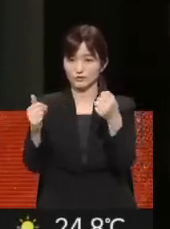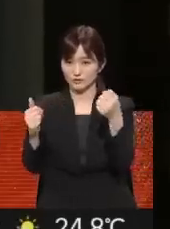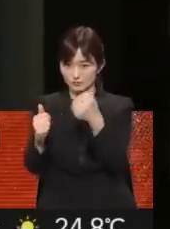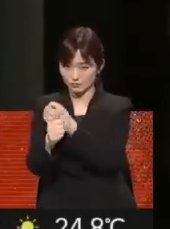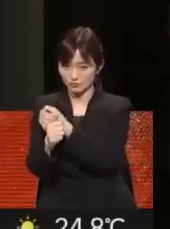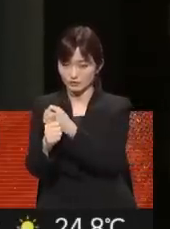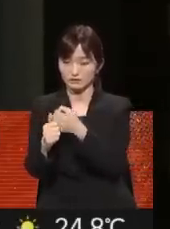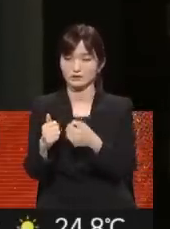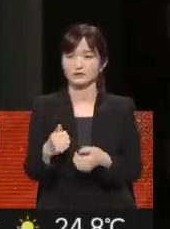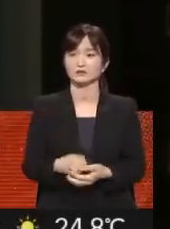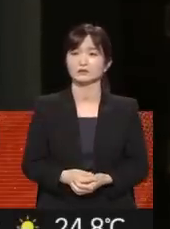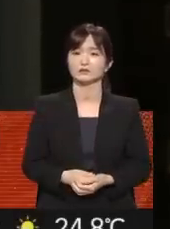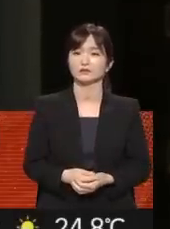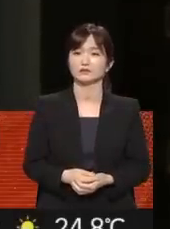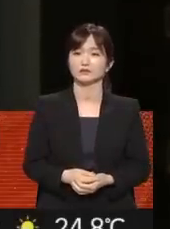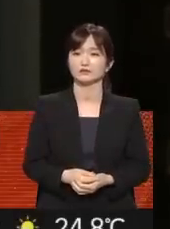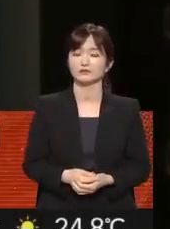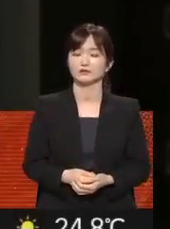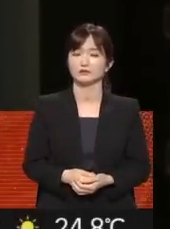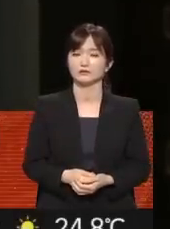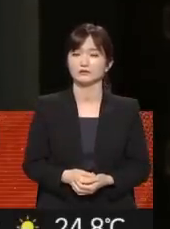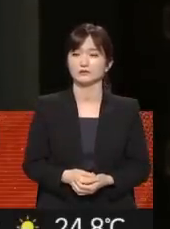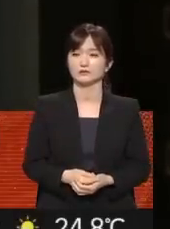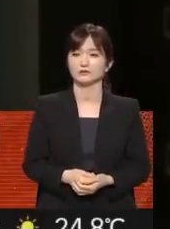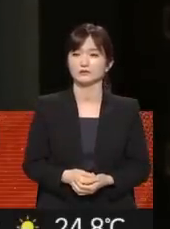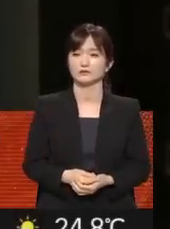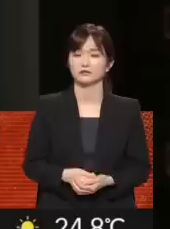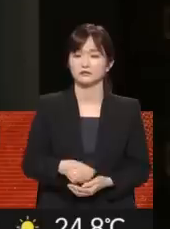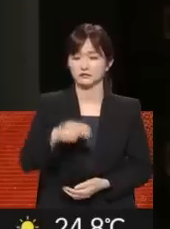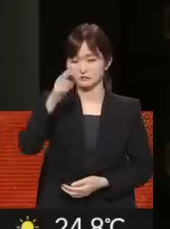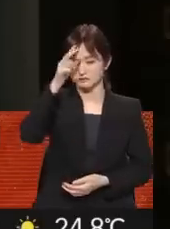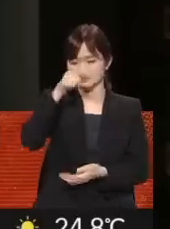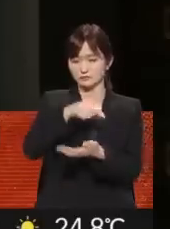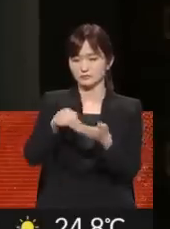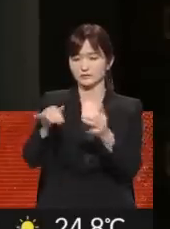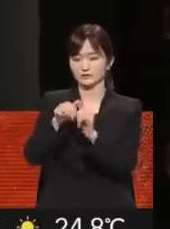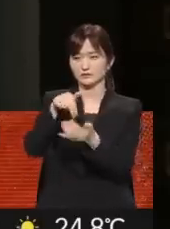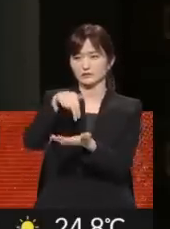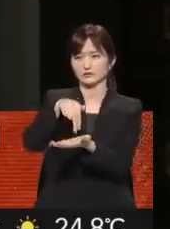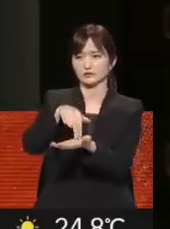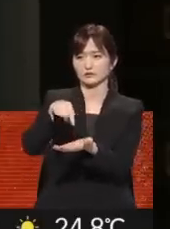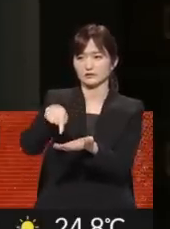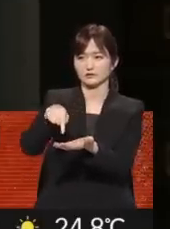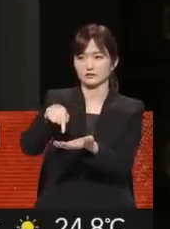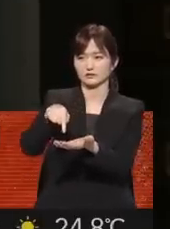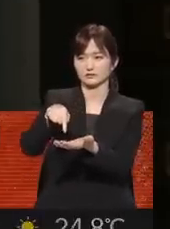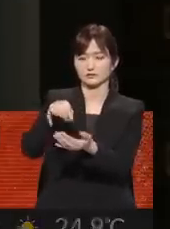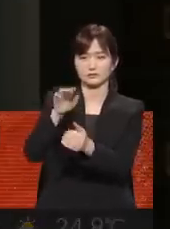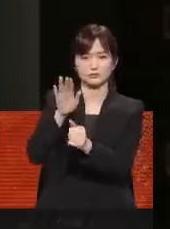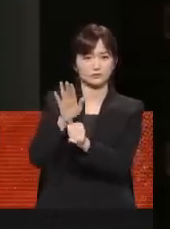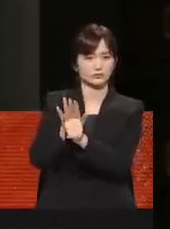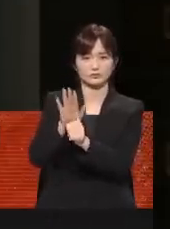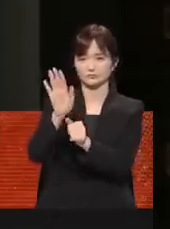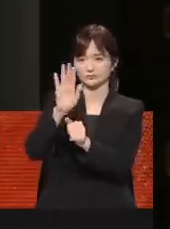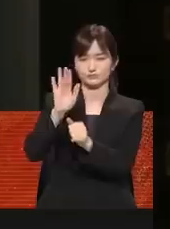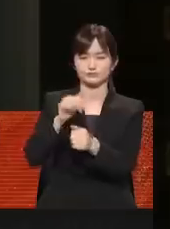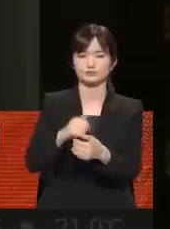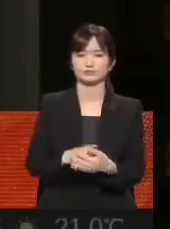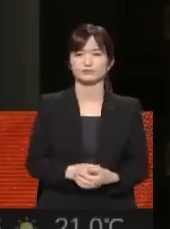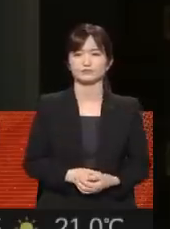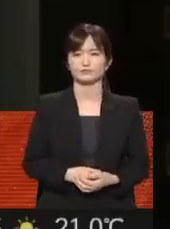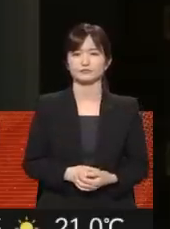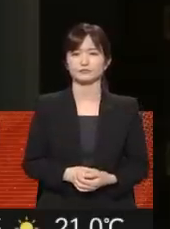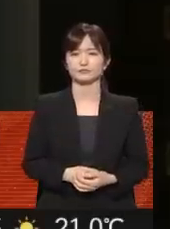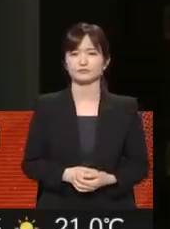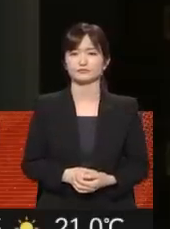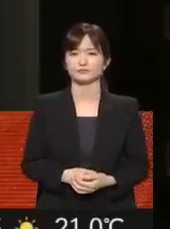대해서 일단 경찰은 피해자측에 어떤 그 입장에 일단 힘을 실어주지 않고 있는 상황인데 그러면은